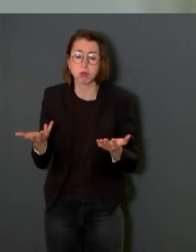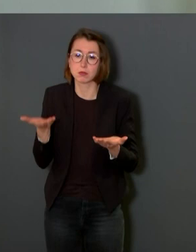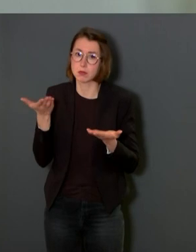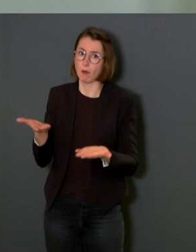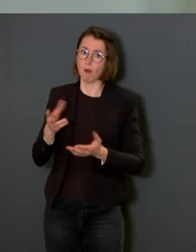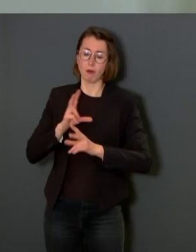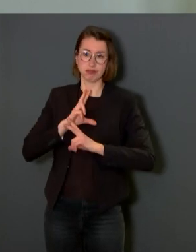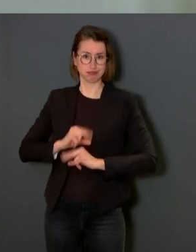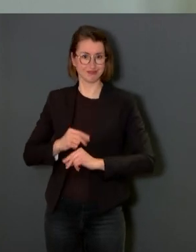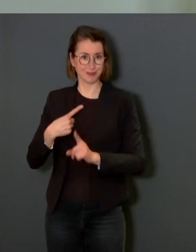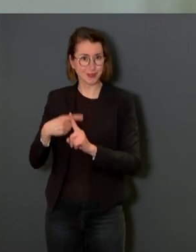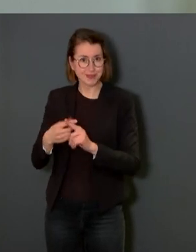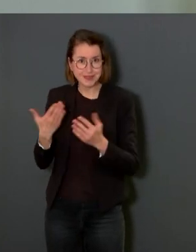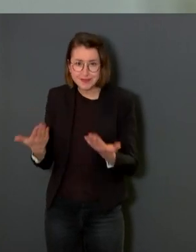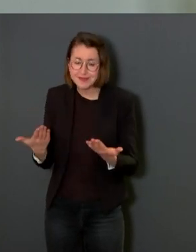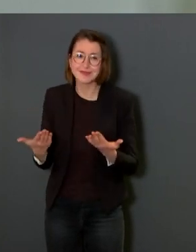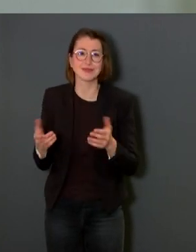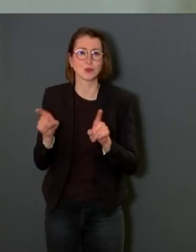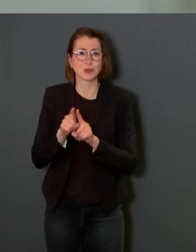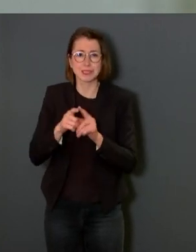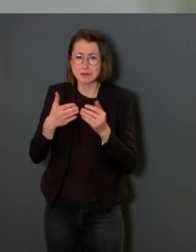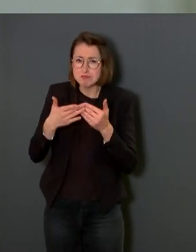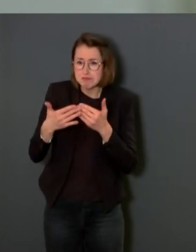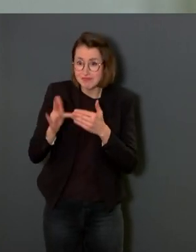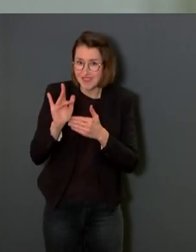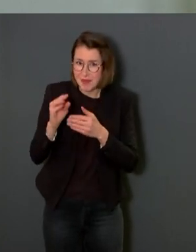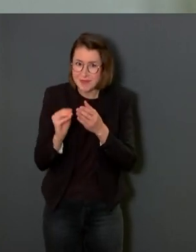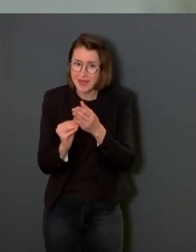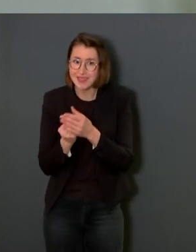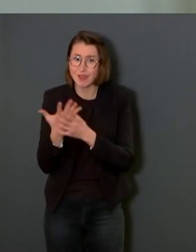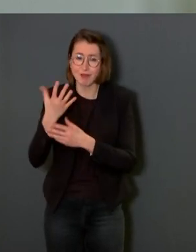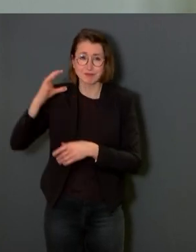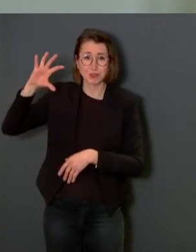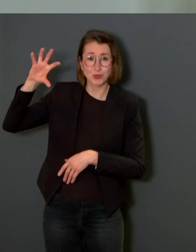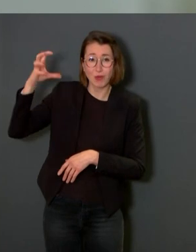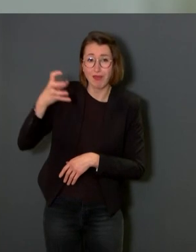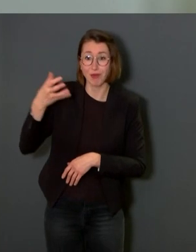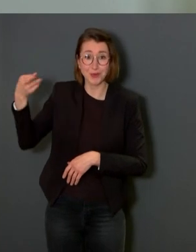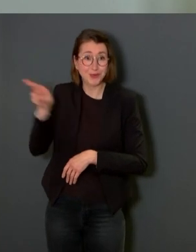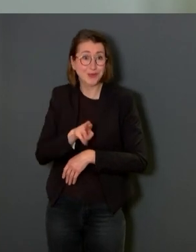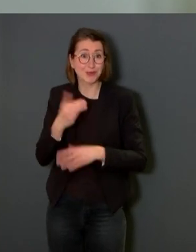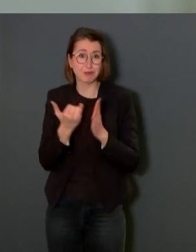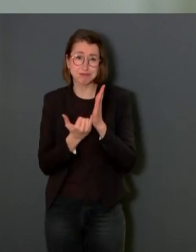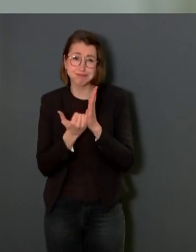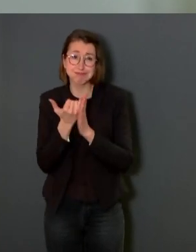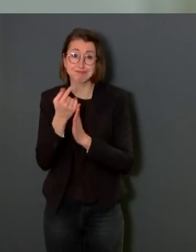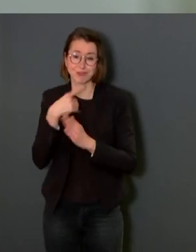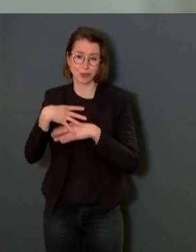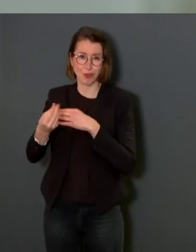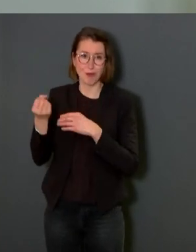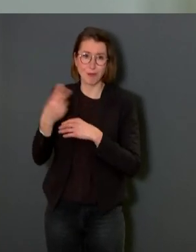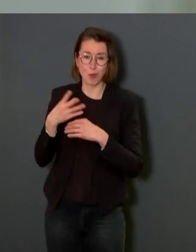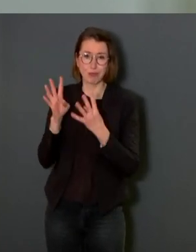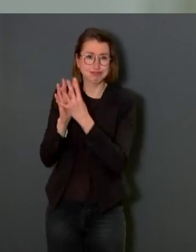aussi. On est au mois du mars, c'est le printemps, c'est le retour du beau temps. Donc, ce sont aussi des éléments qui nous permettront, je